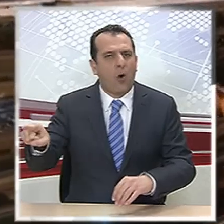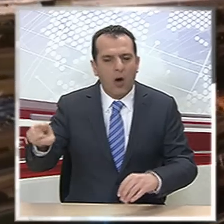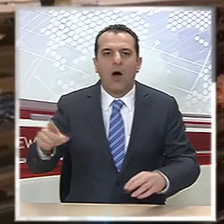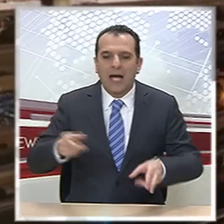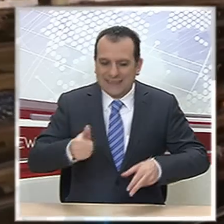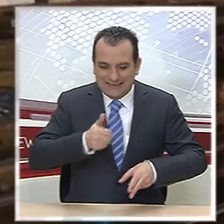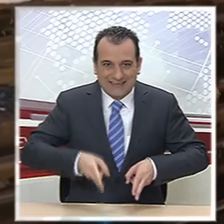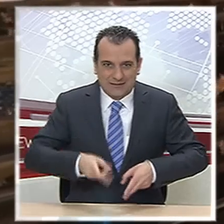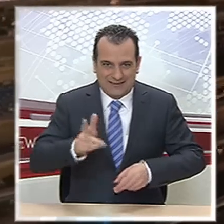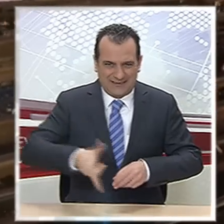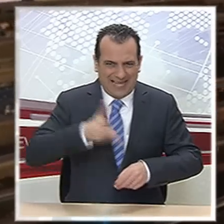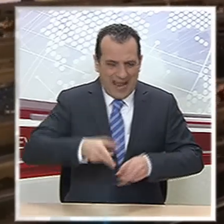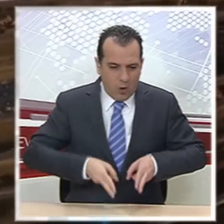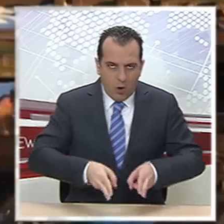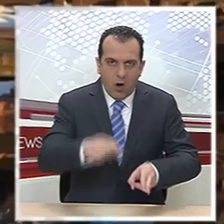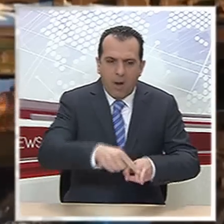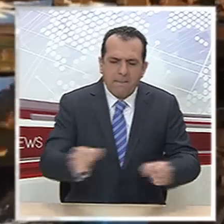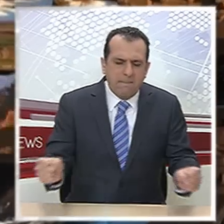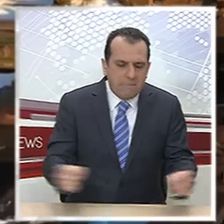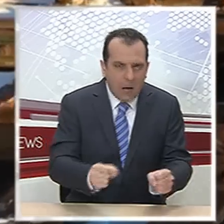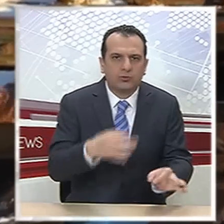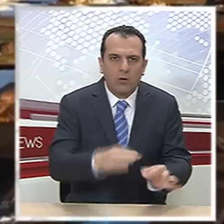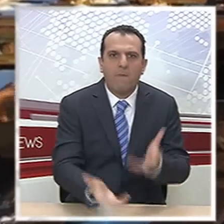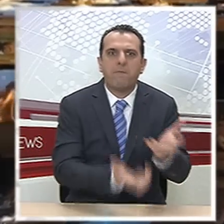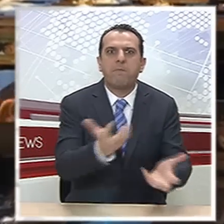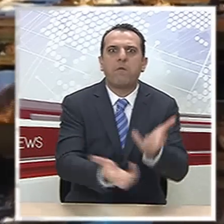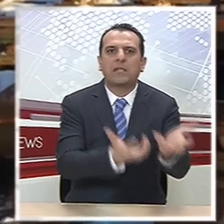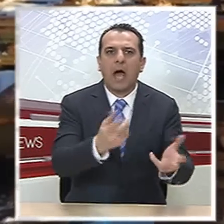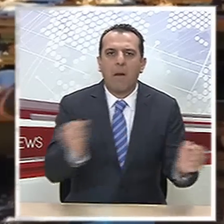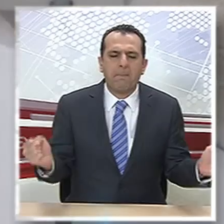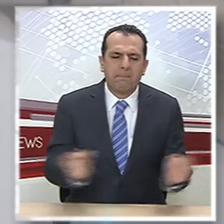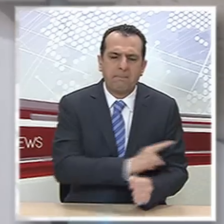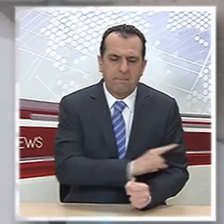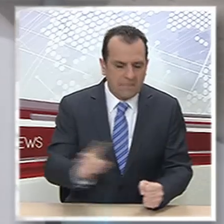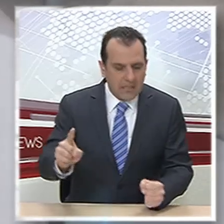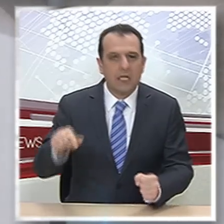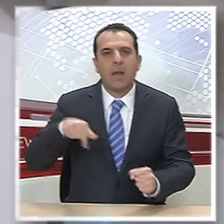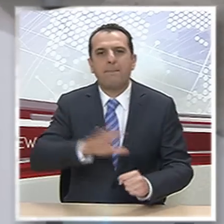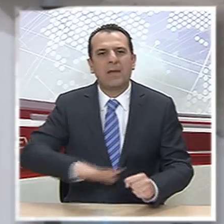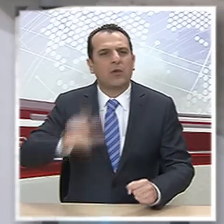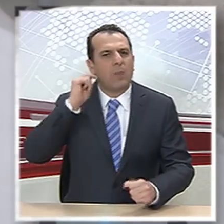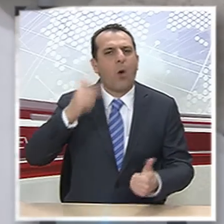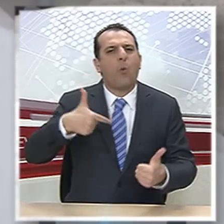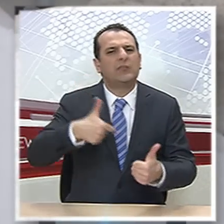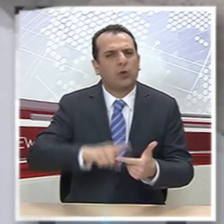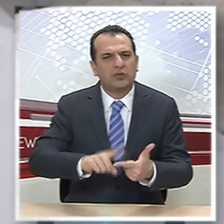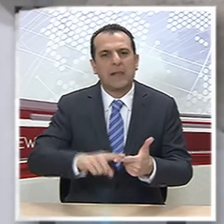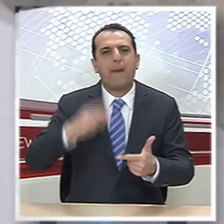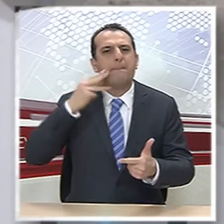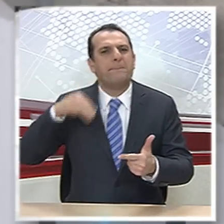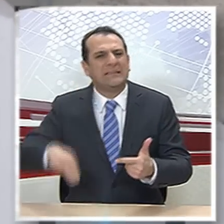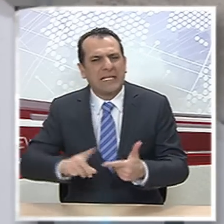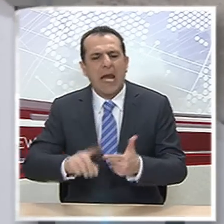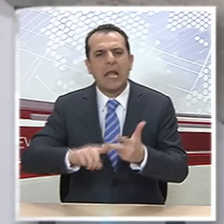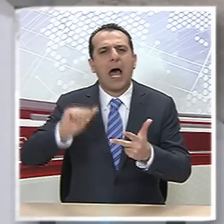τρένων για να μην παγώσουν. Η κακοκαιρία δημιουργεί σοβαρά προβλήματα στις μετακινήσεις, καθώς το Ουισκόνσιν, το Μίσιγκαν και την Αλαμπάμα έχουν